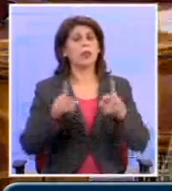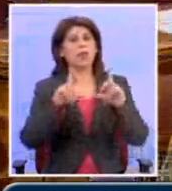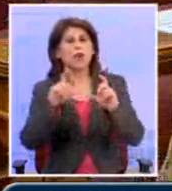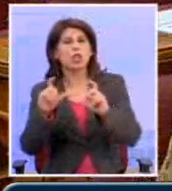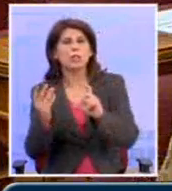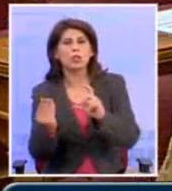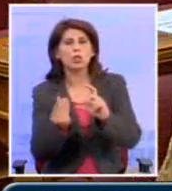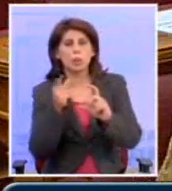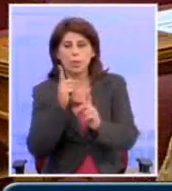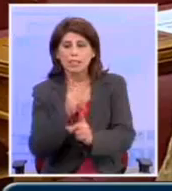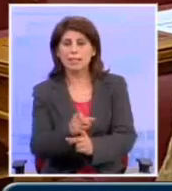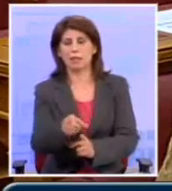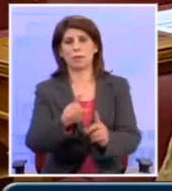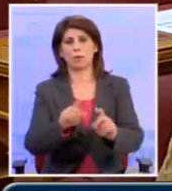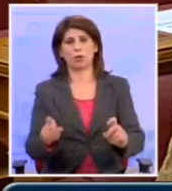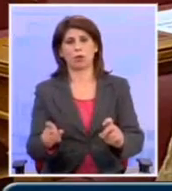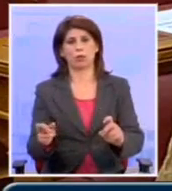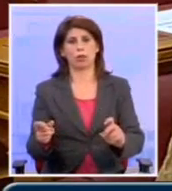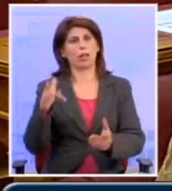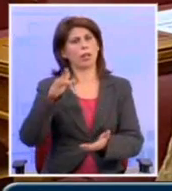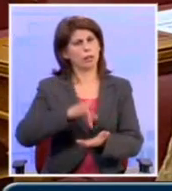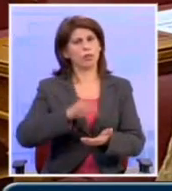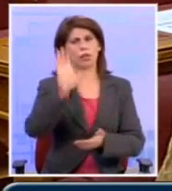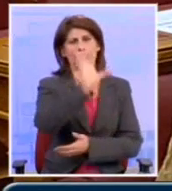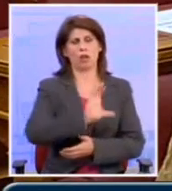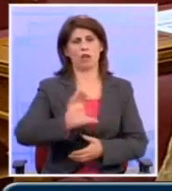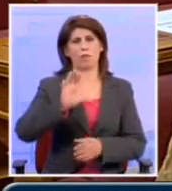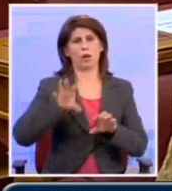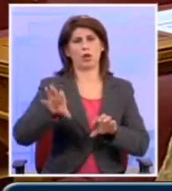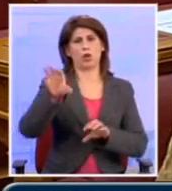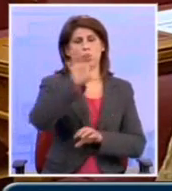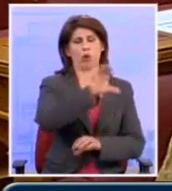φωτογραφίζονται συγκεκριμένα προϊόντα κεντρικών ευρωπαϊκών χωρών.